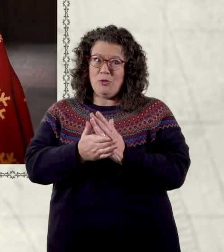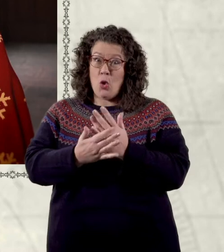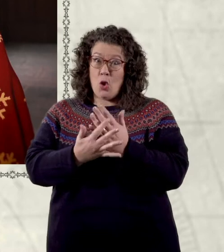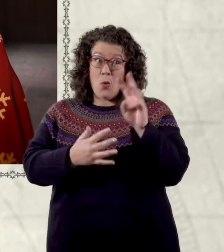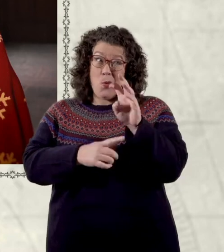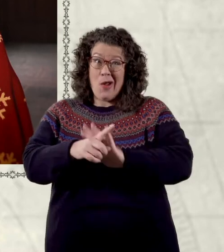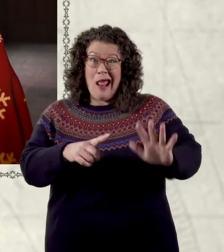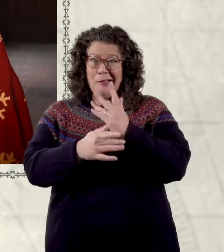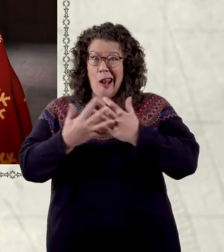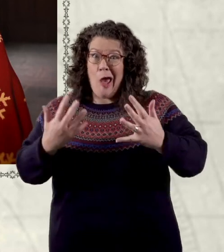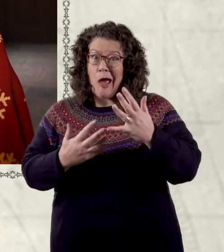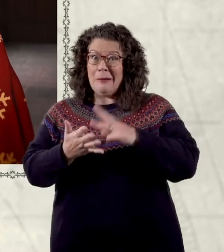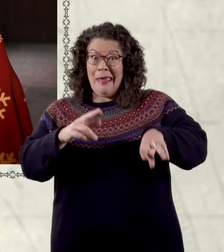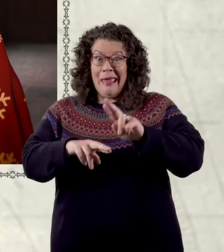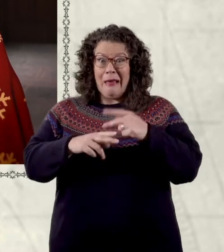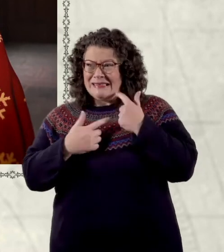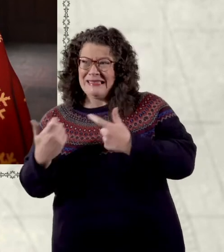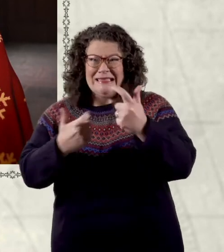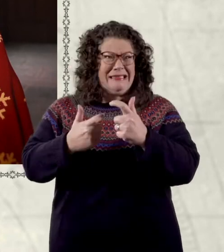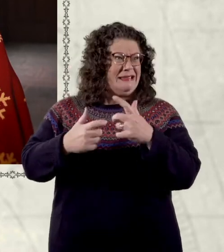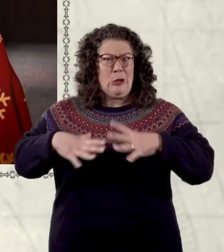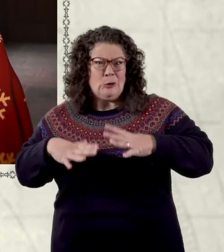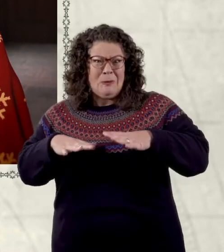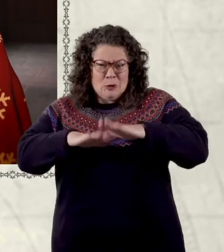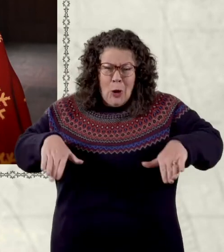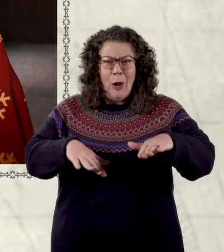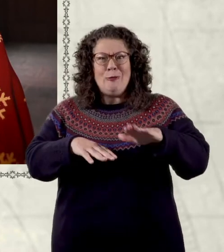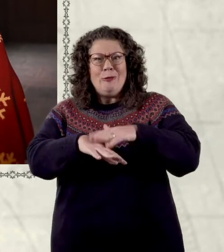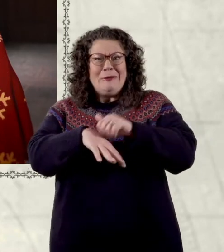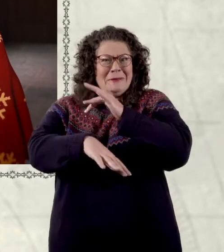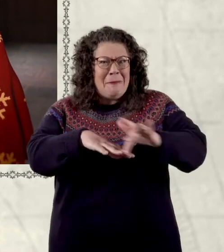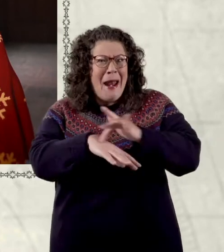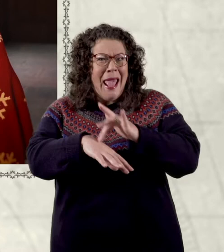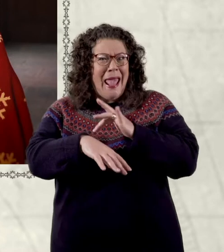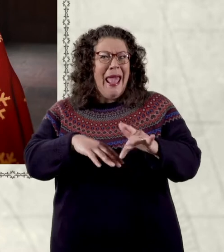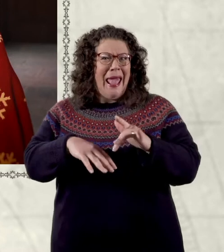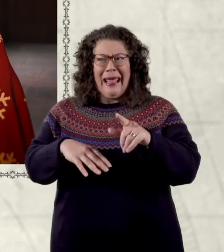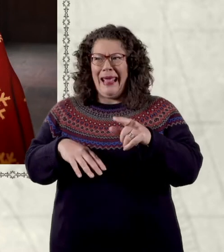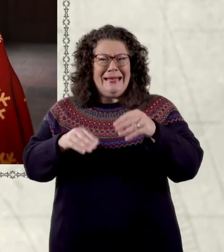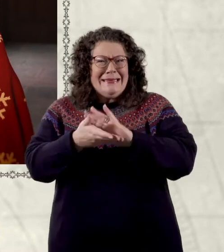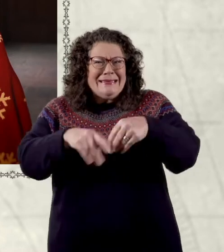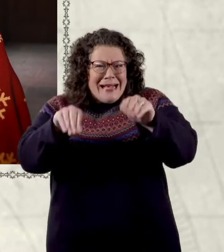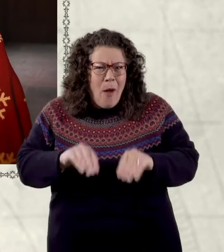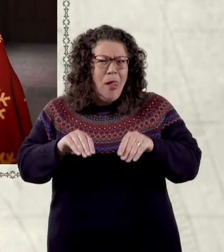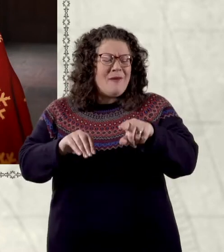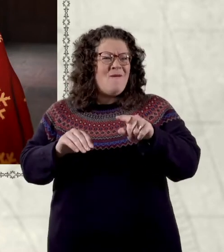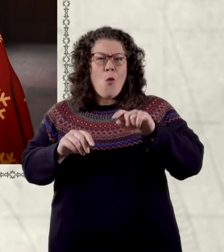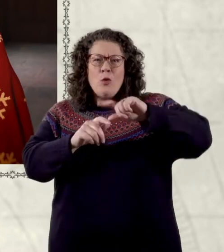ar gyfer sioeau Nadolig nawr. Tywelion ar gyfer y bugeiliaid, tinsel ar gyfer yr